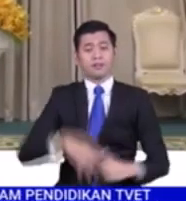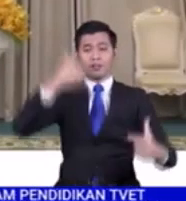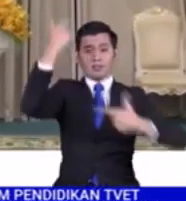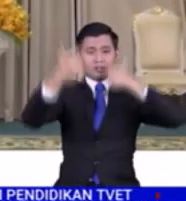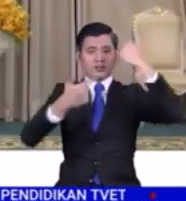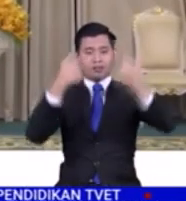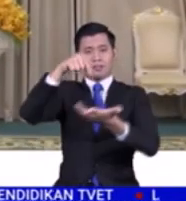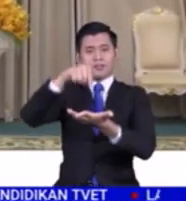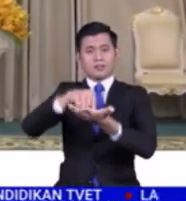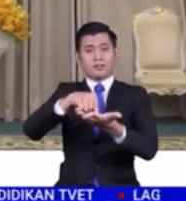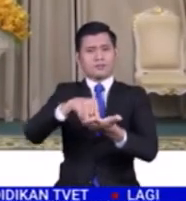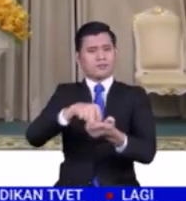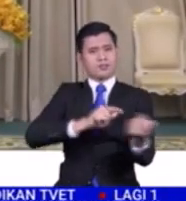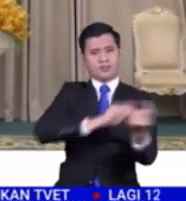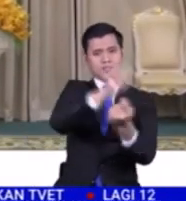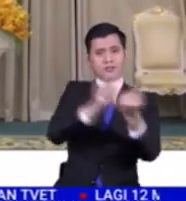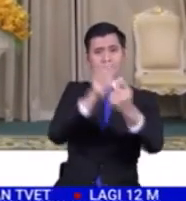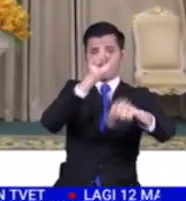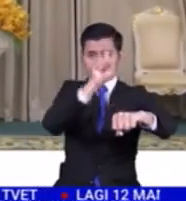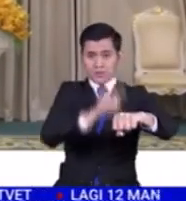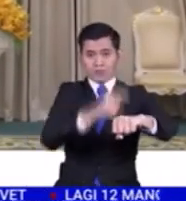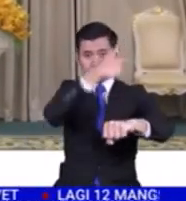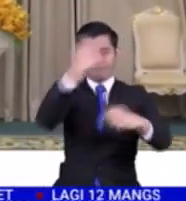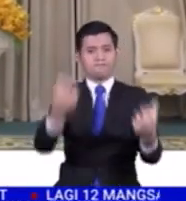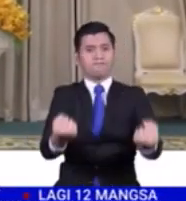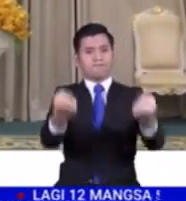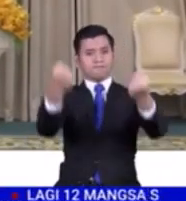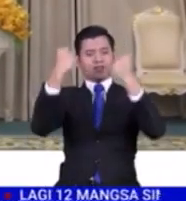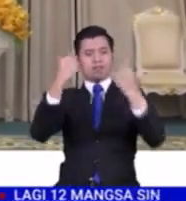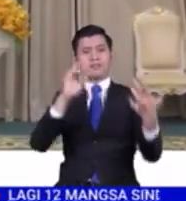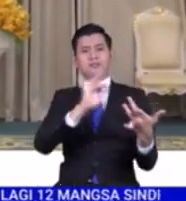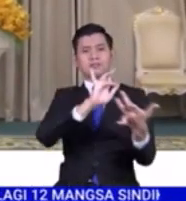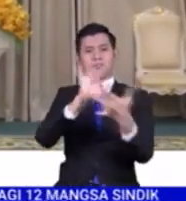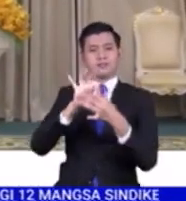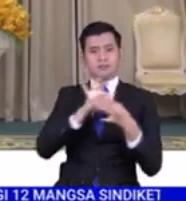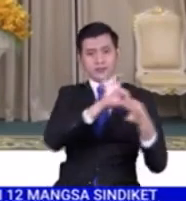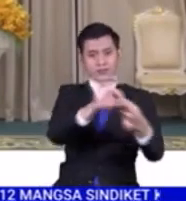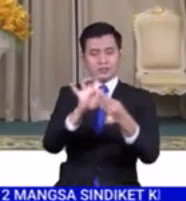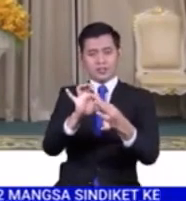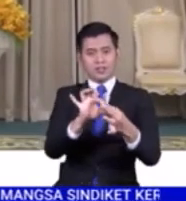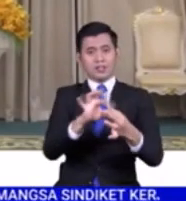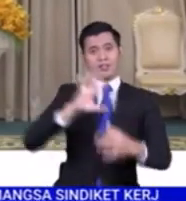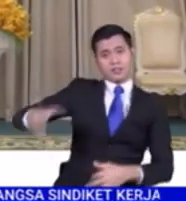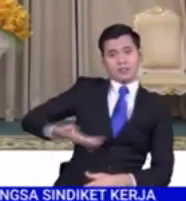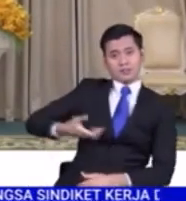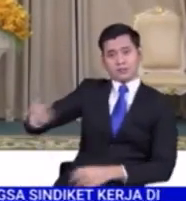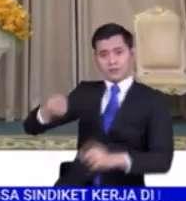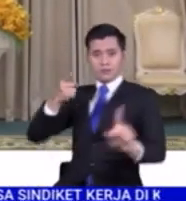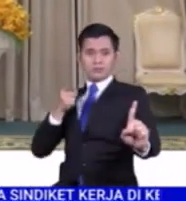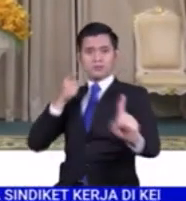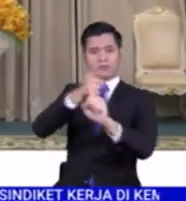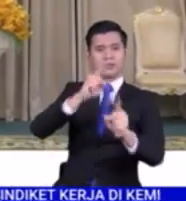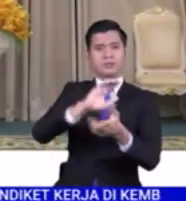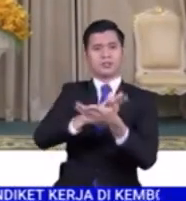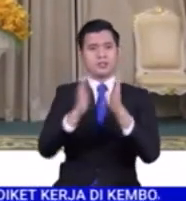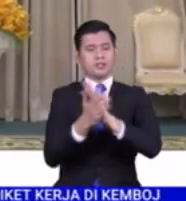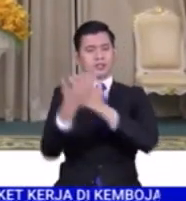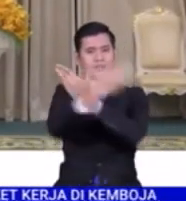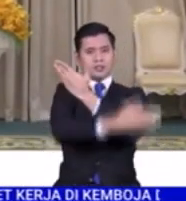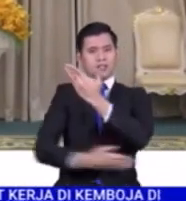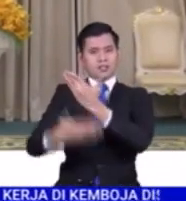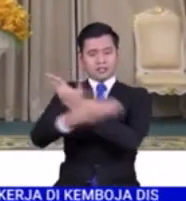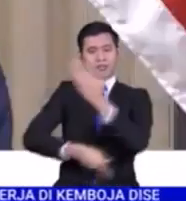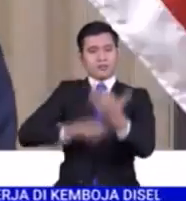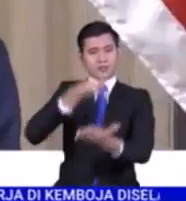Lawatan ini juga disifatkan tepat pada masanya untuk memperkukuhkan hubungan dua hala berikutan Kemboja mensasarkan untuk menjadi negara